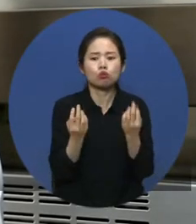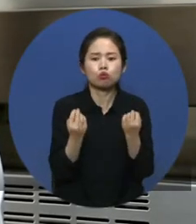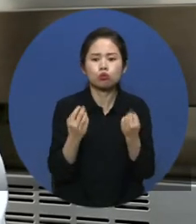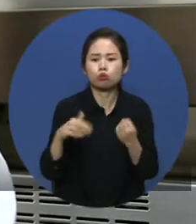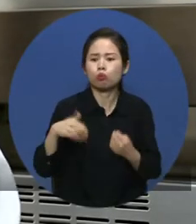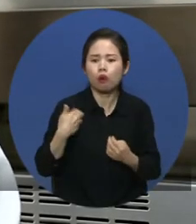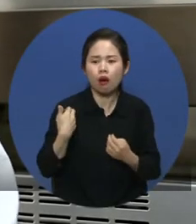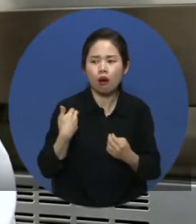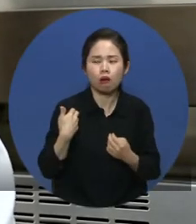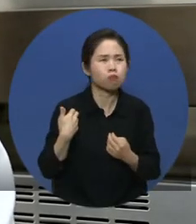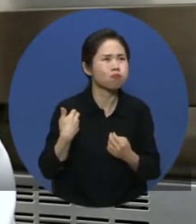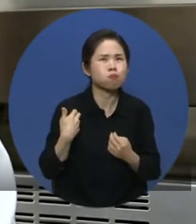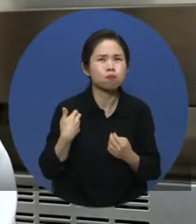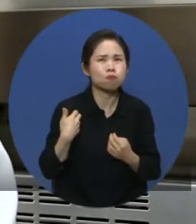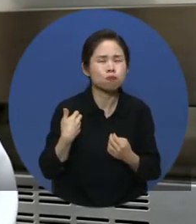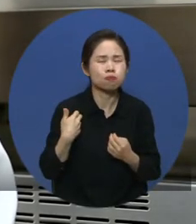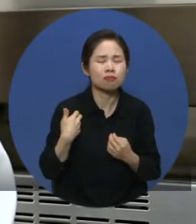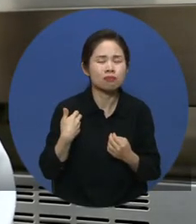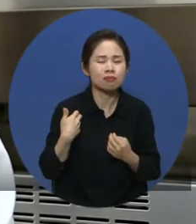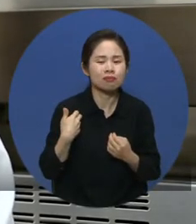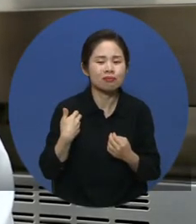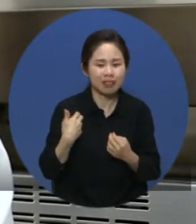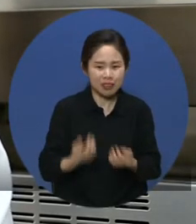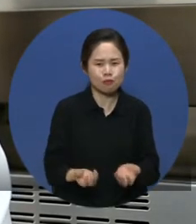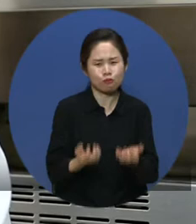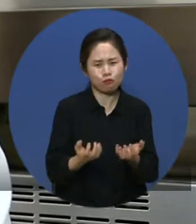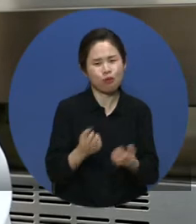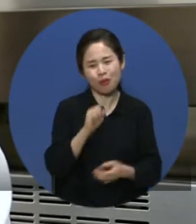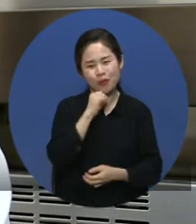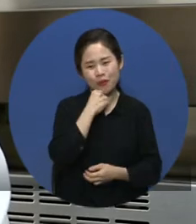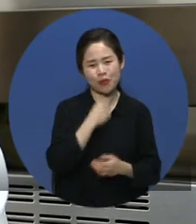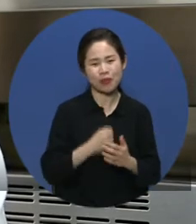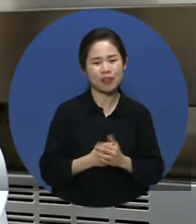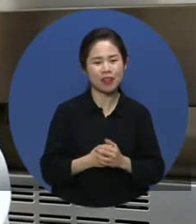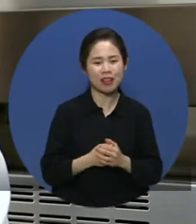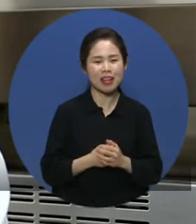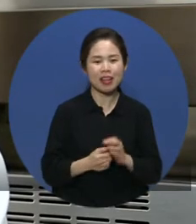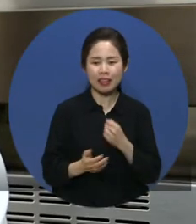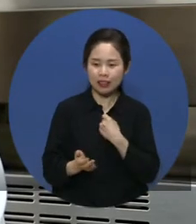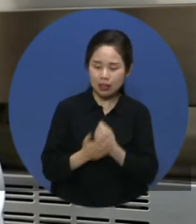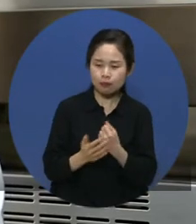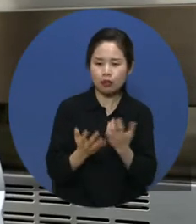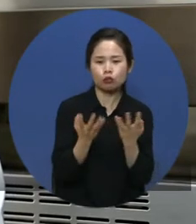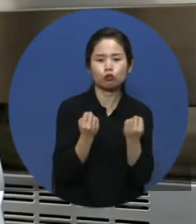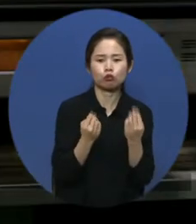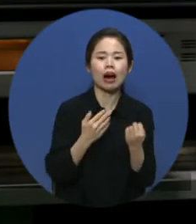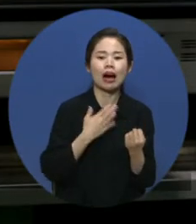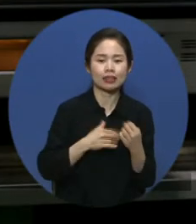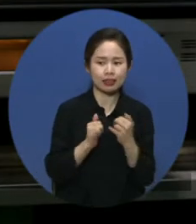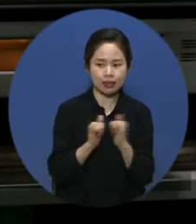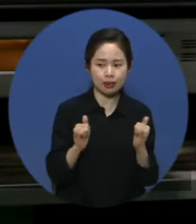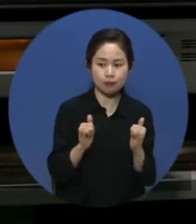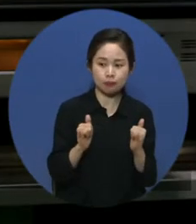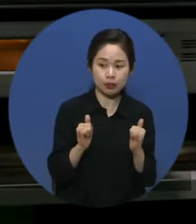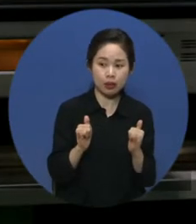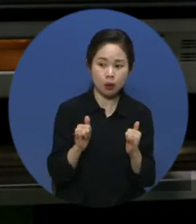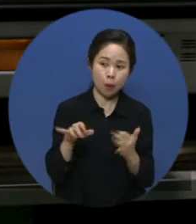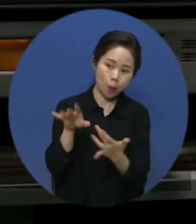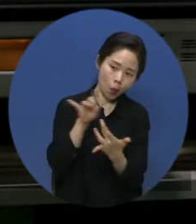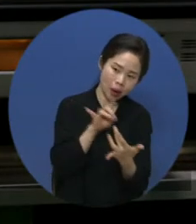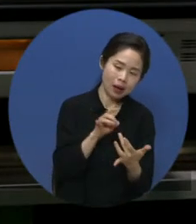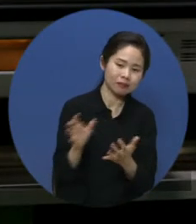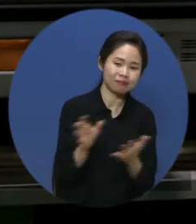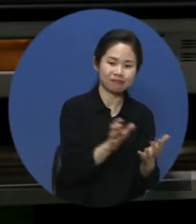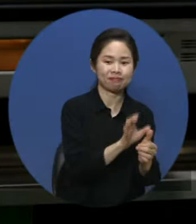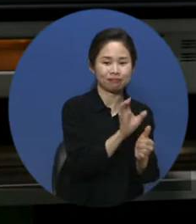없었습니다. 그래서 이 수를 헤아릴 수 있는 친구들을 선별을 해야 했고 또 기능은